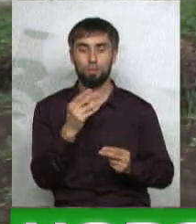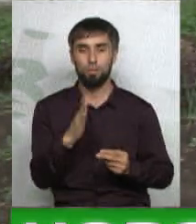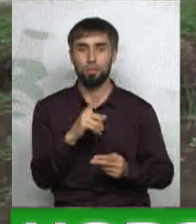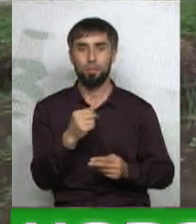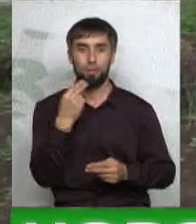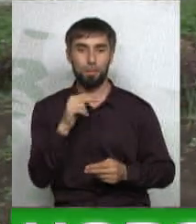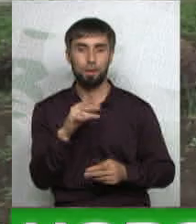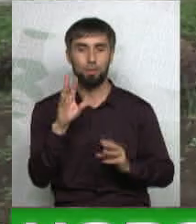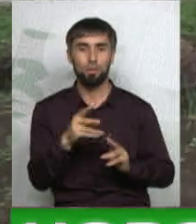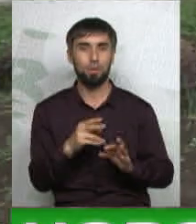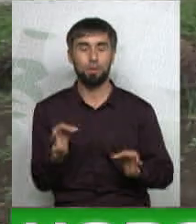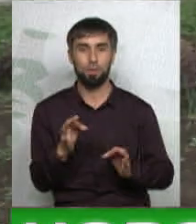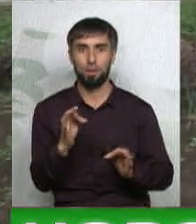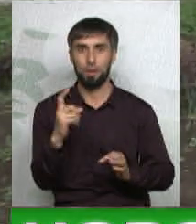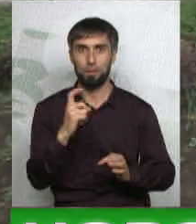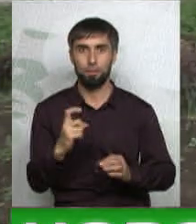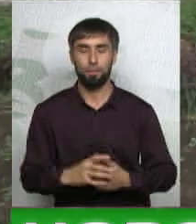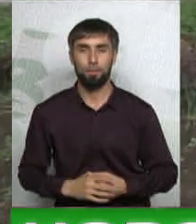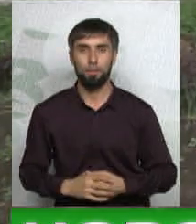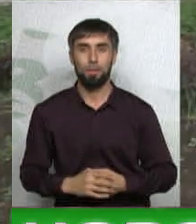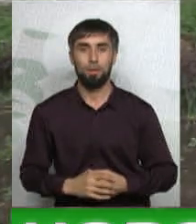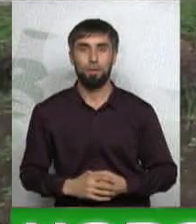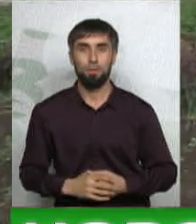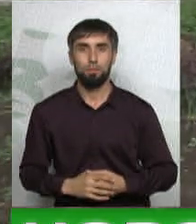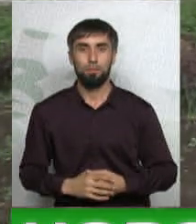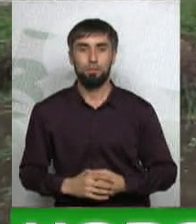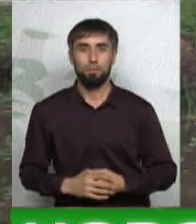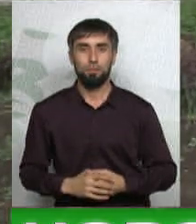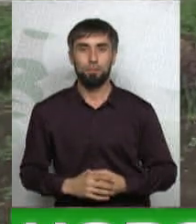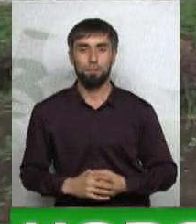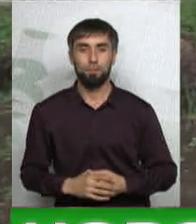качество. Здесь нет никакой химии. Рина Сычёва, Адам Далаков, Новости 24.